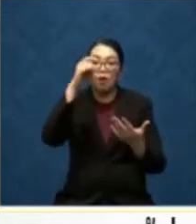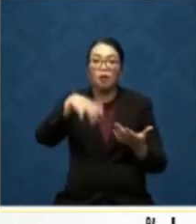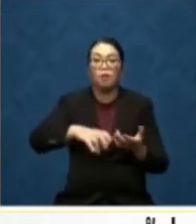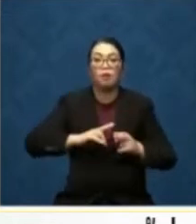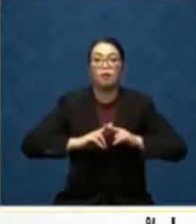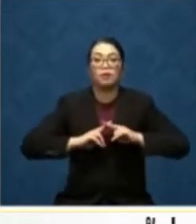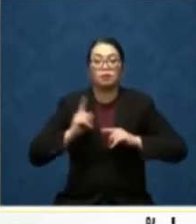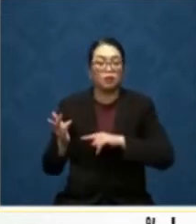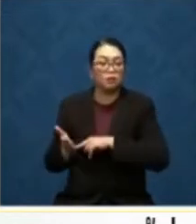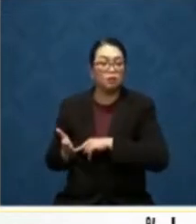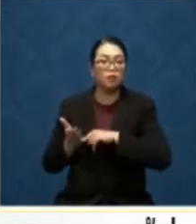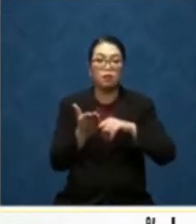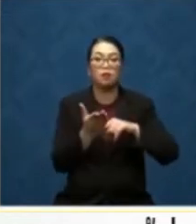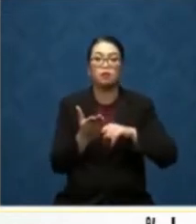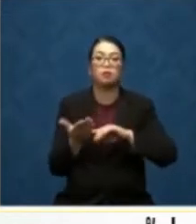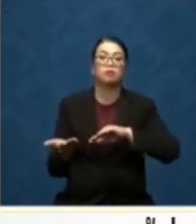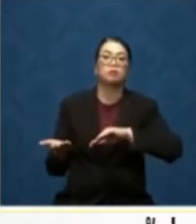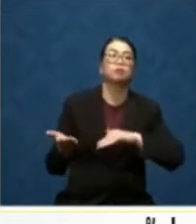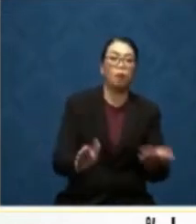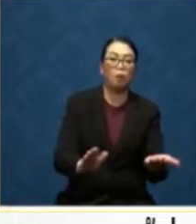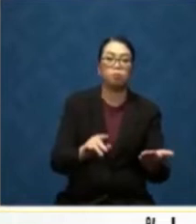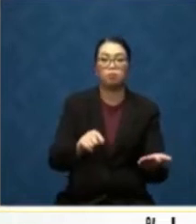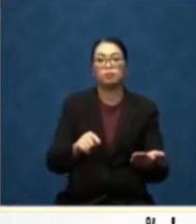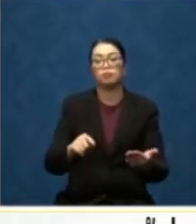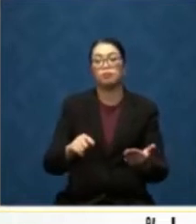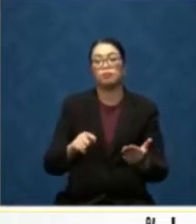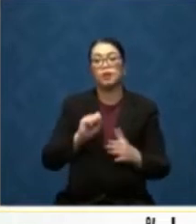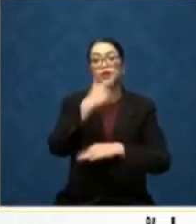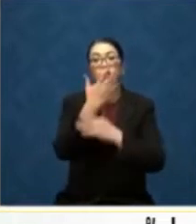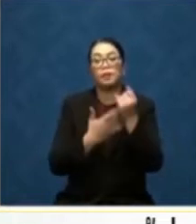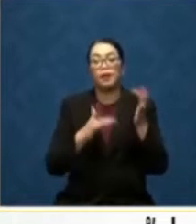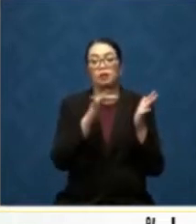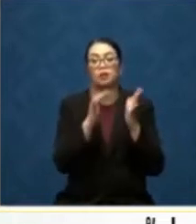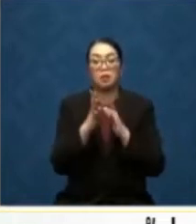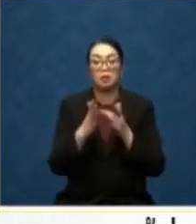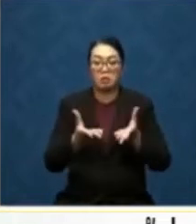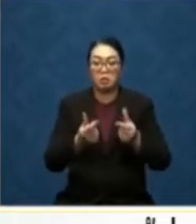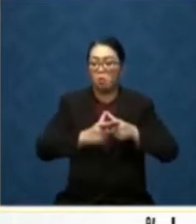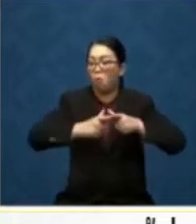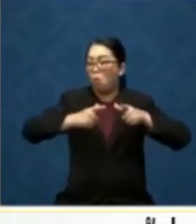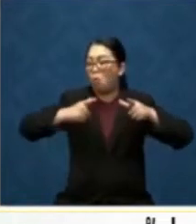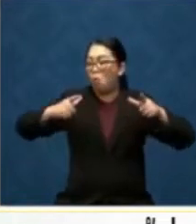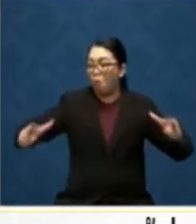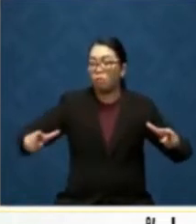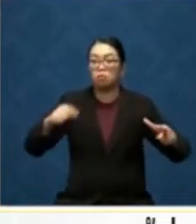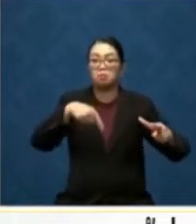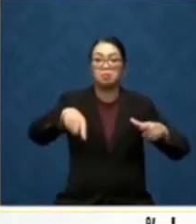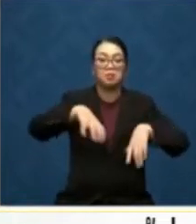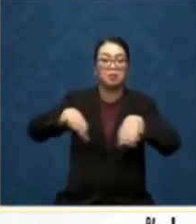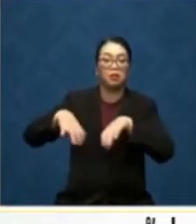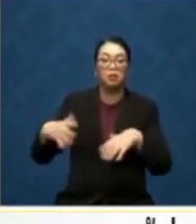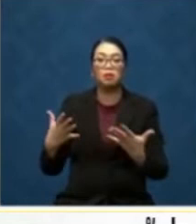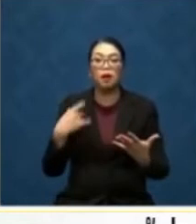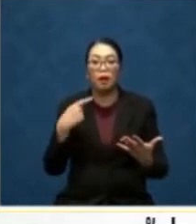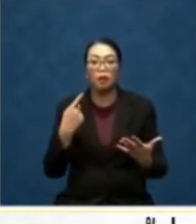ตรวจสอบไมถูจัการ